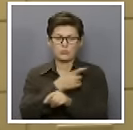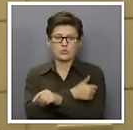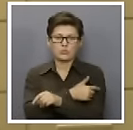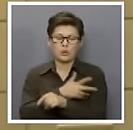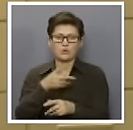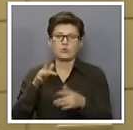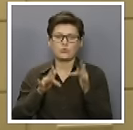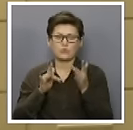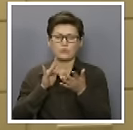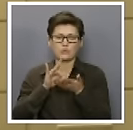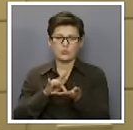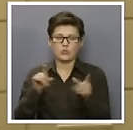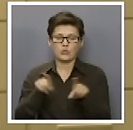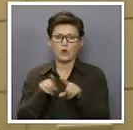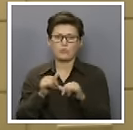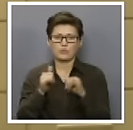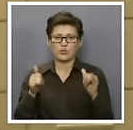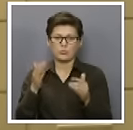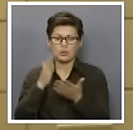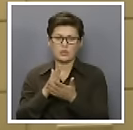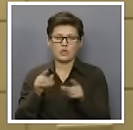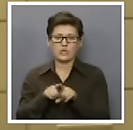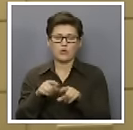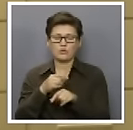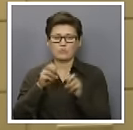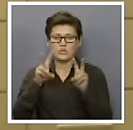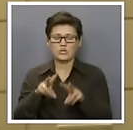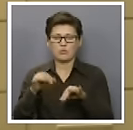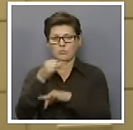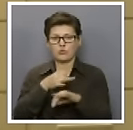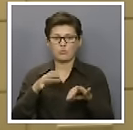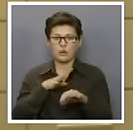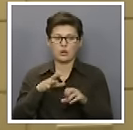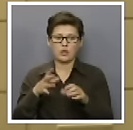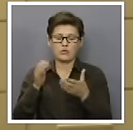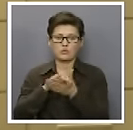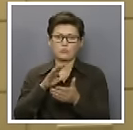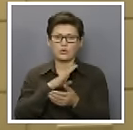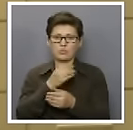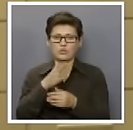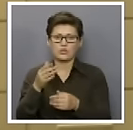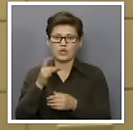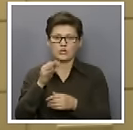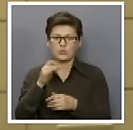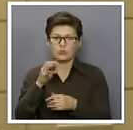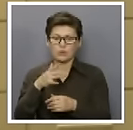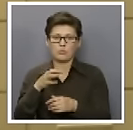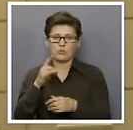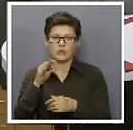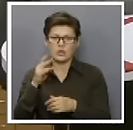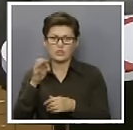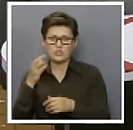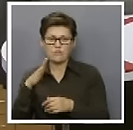медициналық туризмнің қарқынды түрде дамып келе ме? Бүгін осы тақырып аясында әңгіме өрбітеміз. Таңыздар, кардиохирург Бауыржан Рақышев